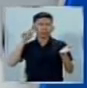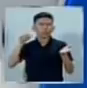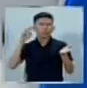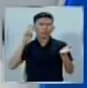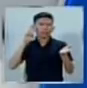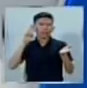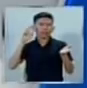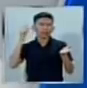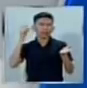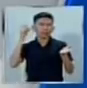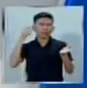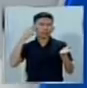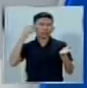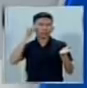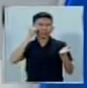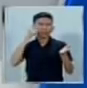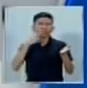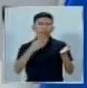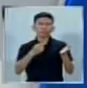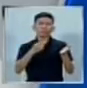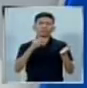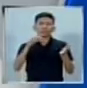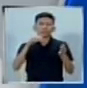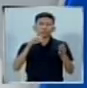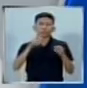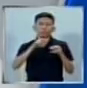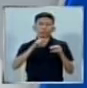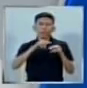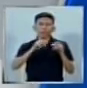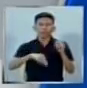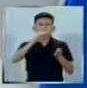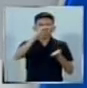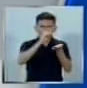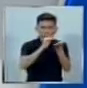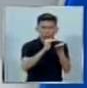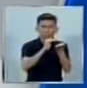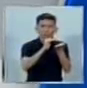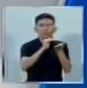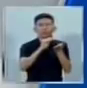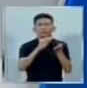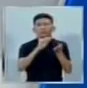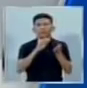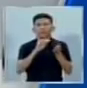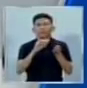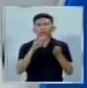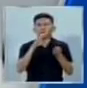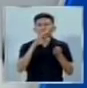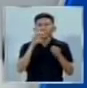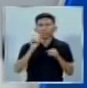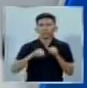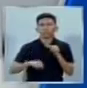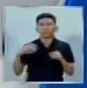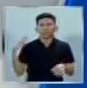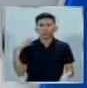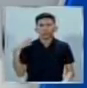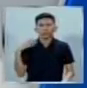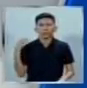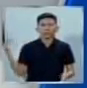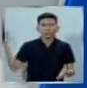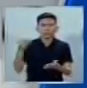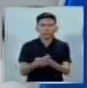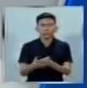yung threshold, ano. Pero hindi kasi na-resolve ng City Board of Canvassers. Kaya inaantabayanan na lang din yung pagdating ng isang SD